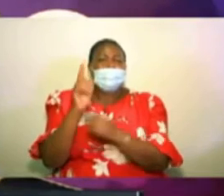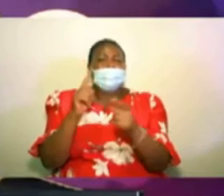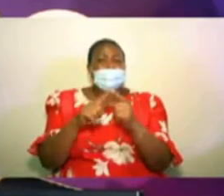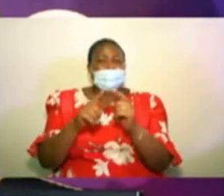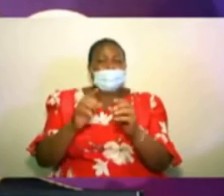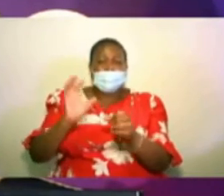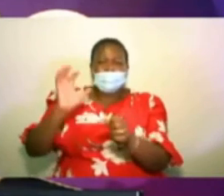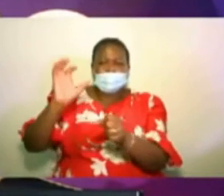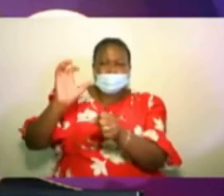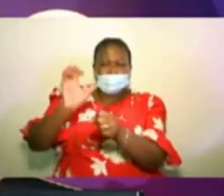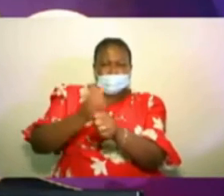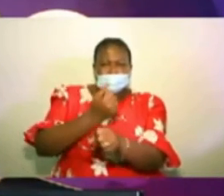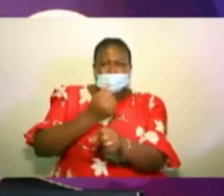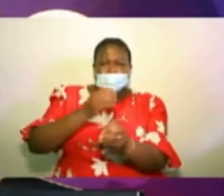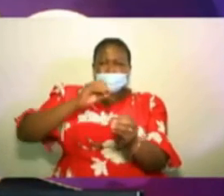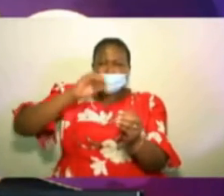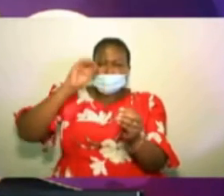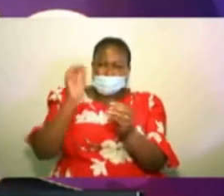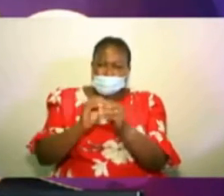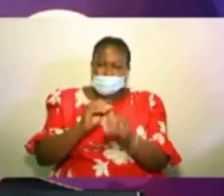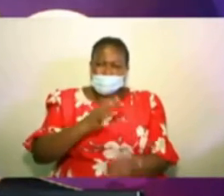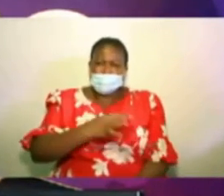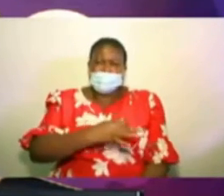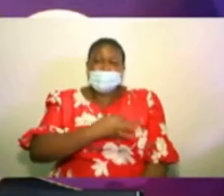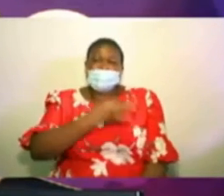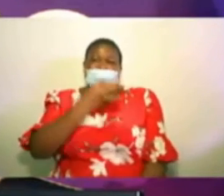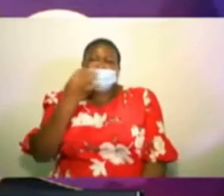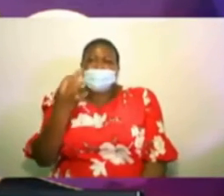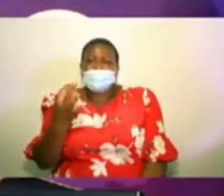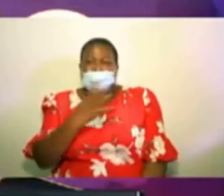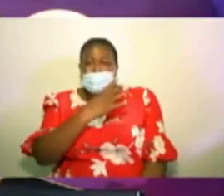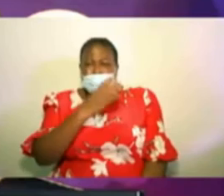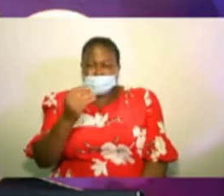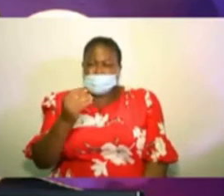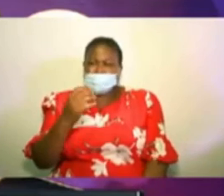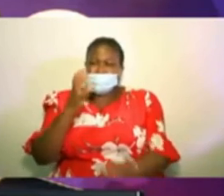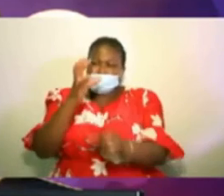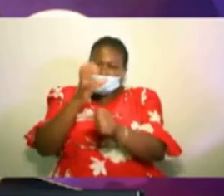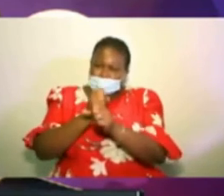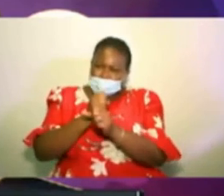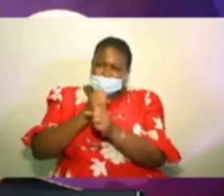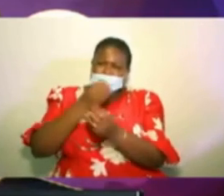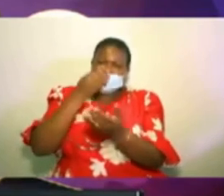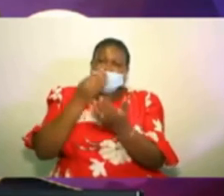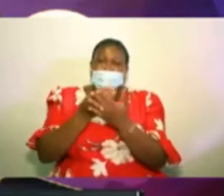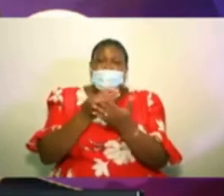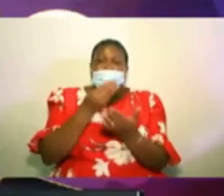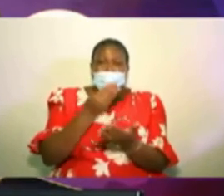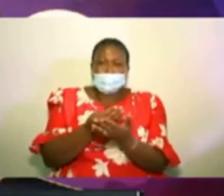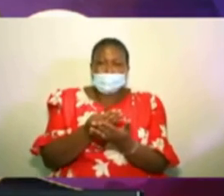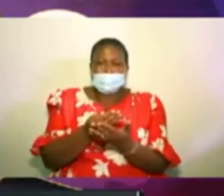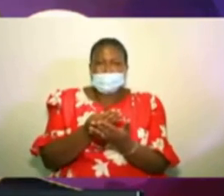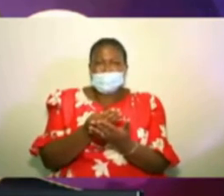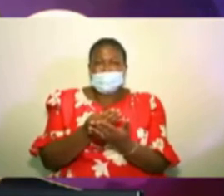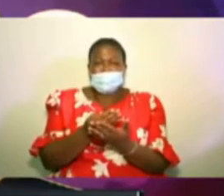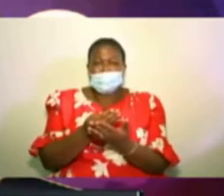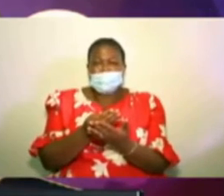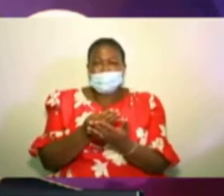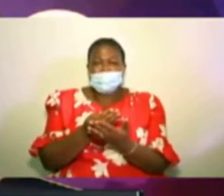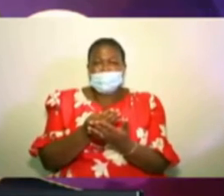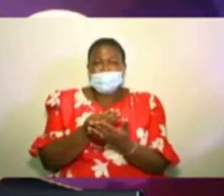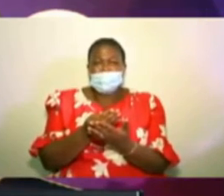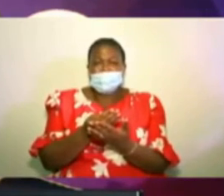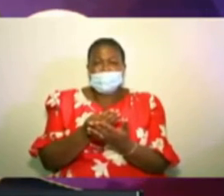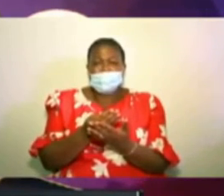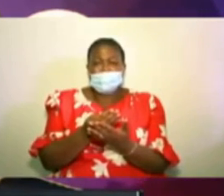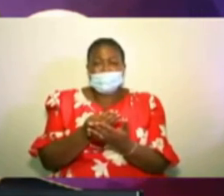turn their financial situation around. Afin qu'il ajoute à leur nombre et qu'il change leur situation financière. And